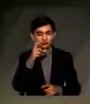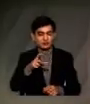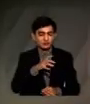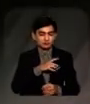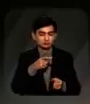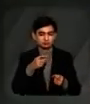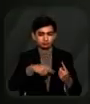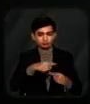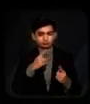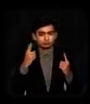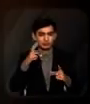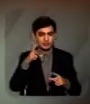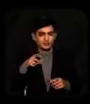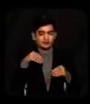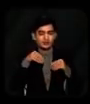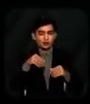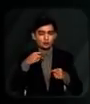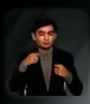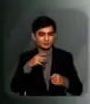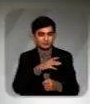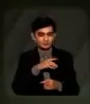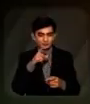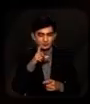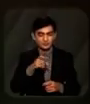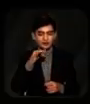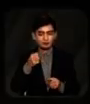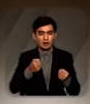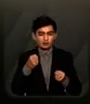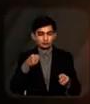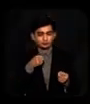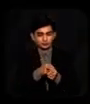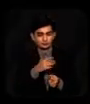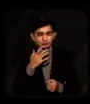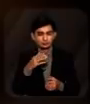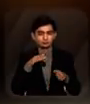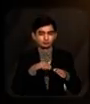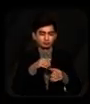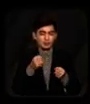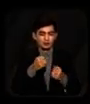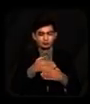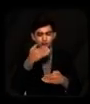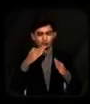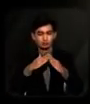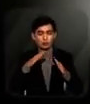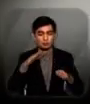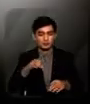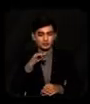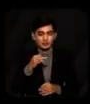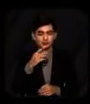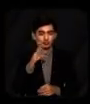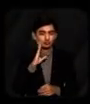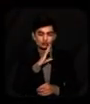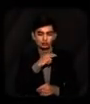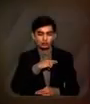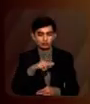регионе бизнесмен, торгующий зерном. Поздней ночью за рулем он протаранил машины, припаркованные во дворе многоэтажного дома. В одном из таких авто и была погибшая